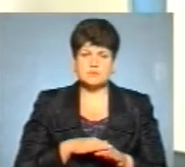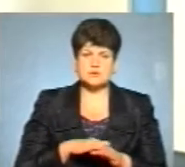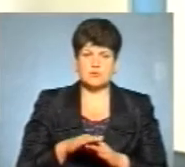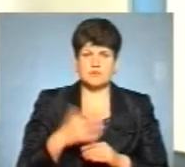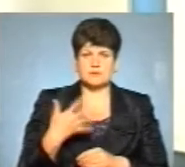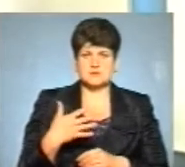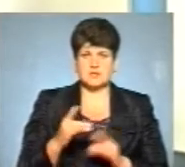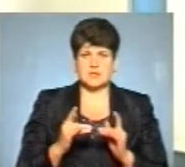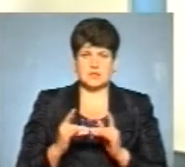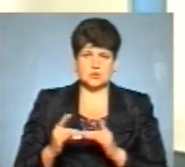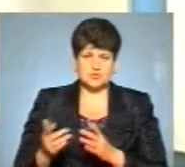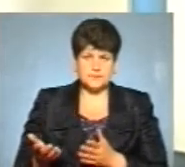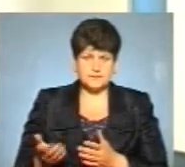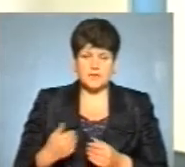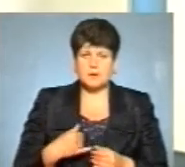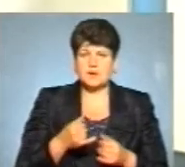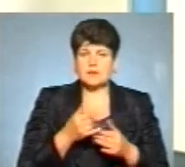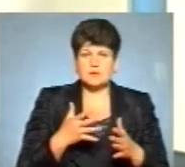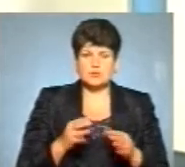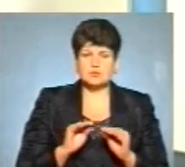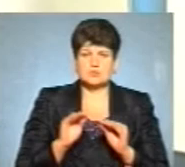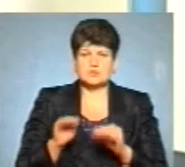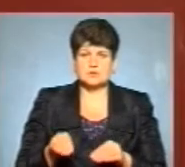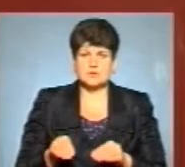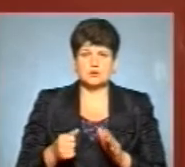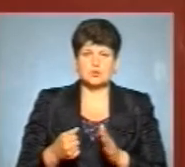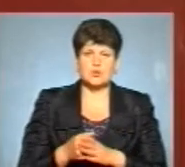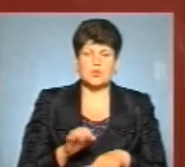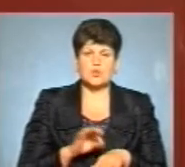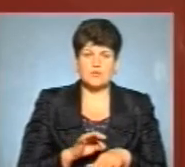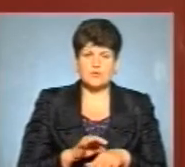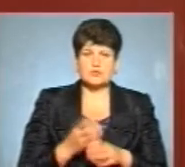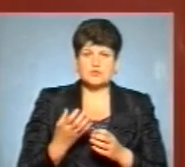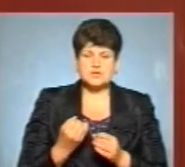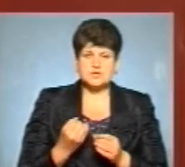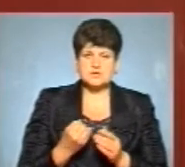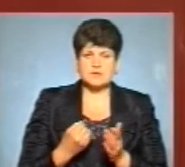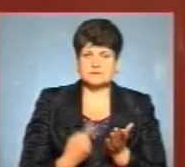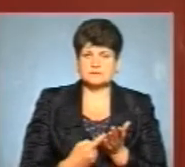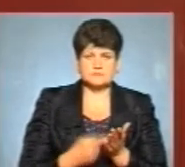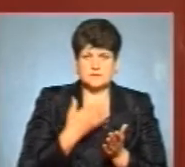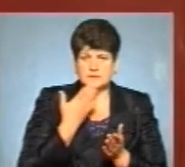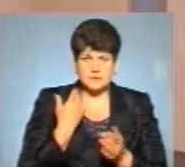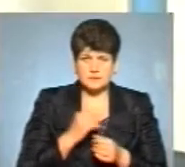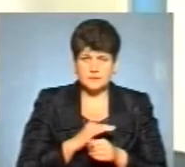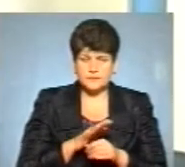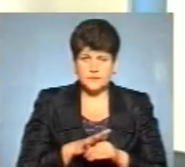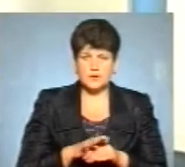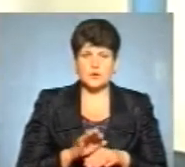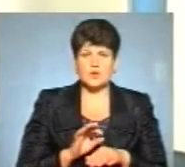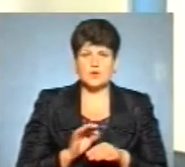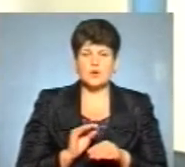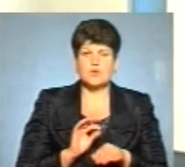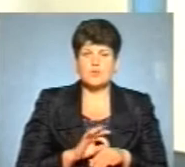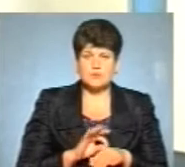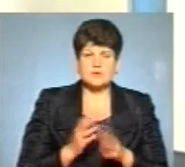50 ліжок, тому що ми не можемо поселити, наприклад, до хворого, у якого ще не підтверджено діагноз, хворого, в якого